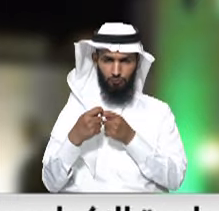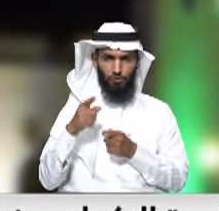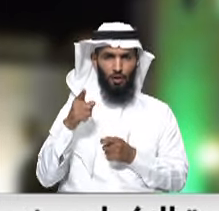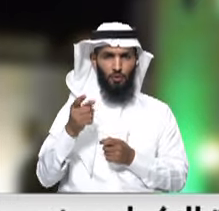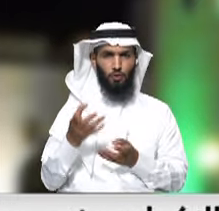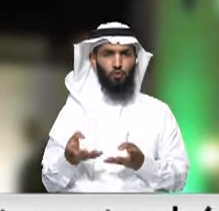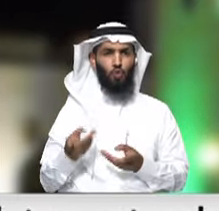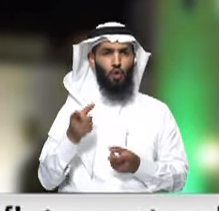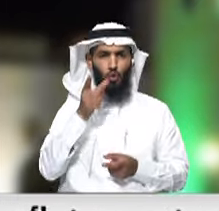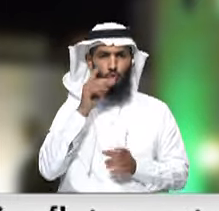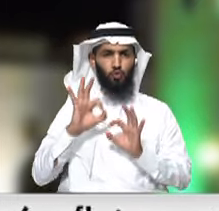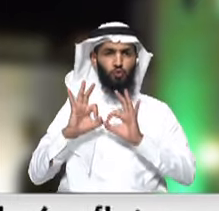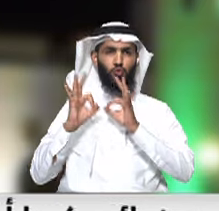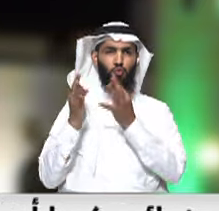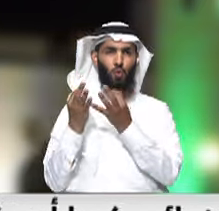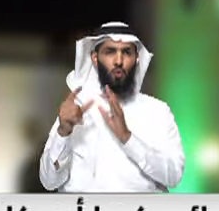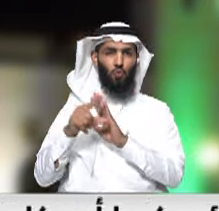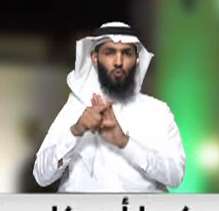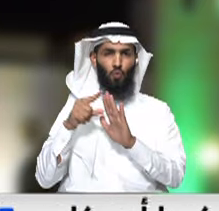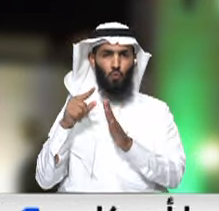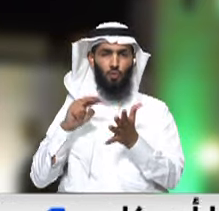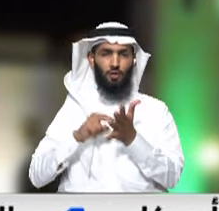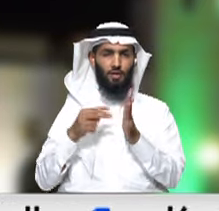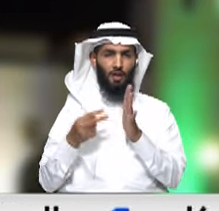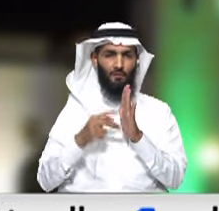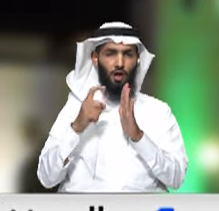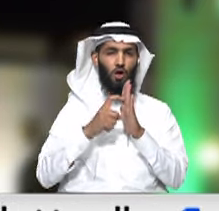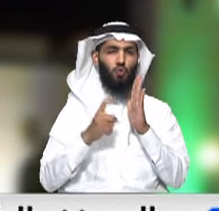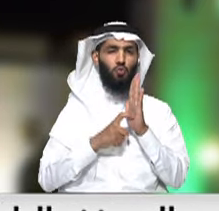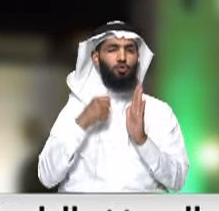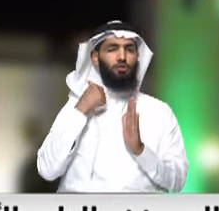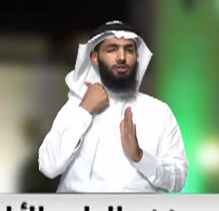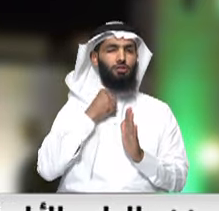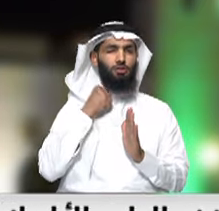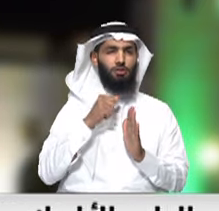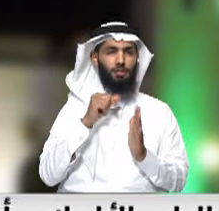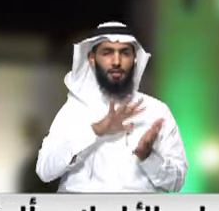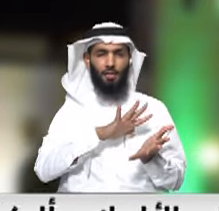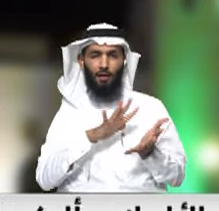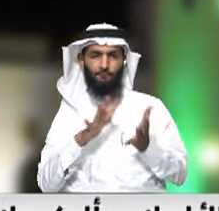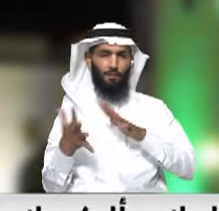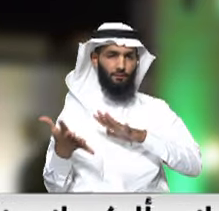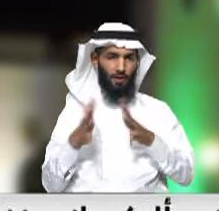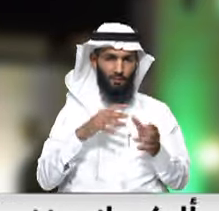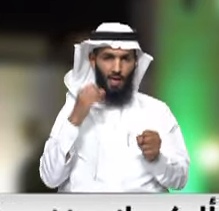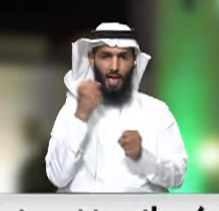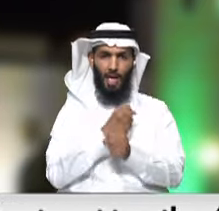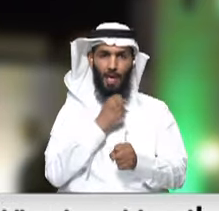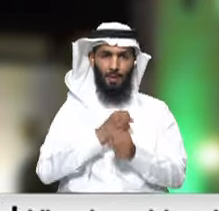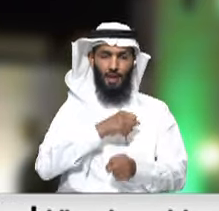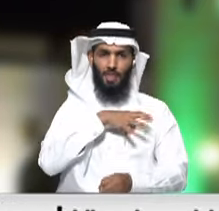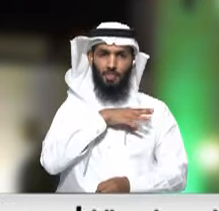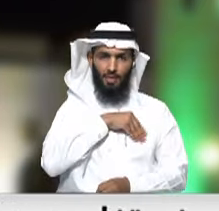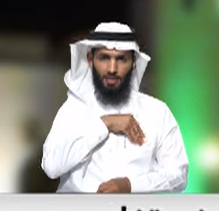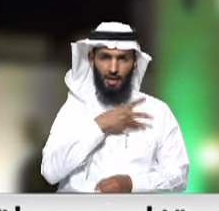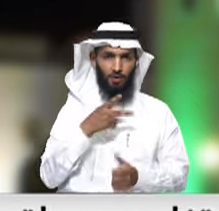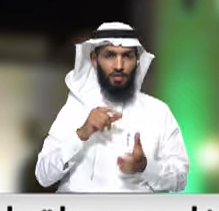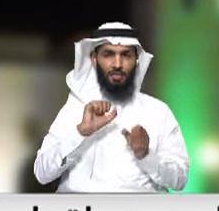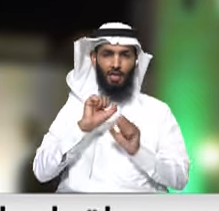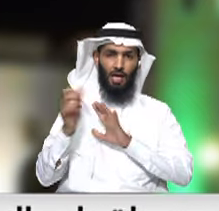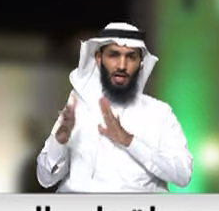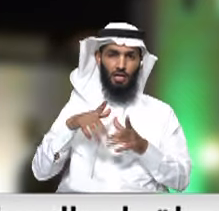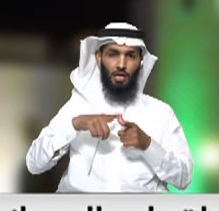القانونية الوزارية بشأن مشروع مرسوم بقانون بإصدار النظام الموحد للعمل التطوعي بدول مجلس التعاون